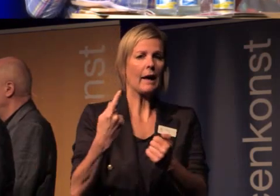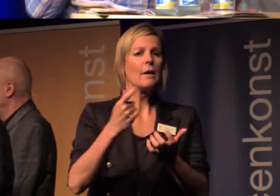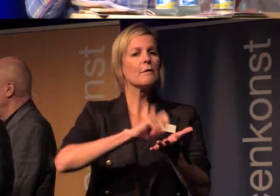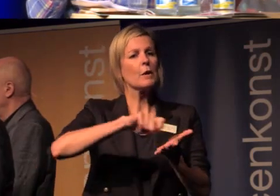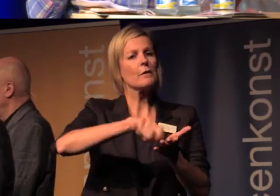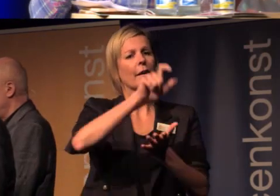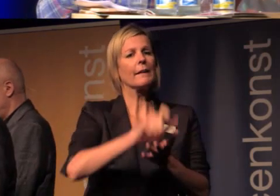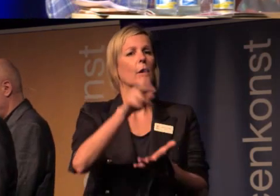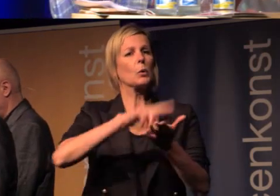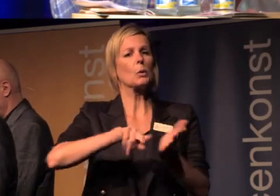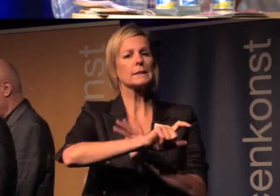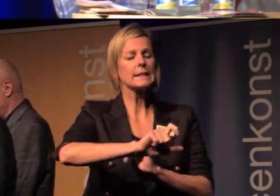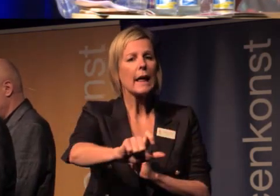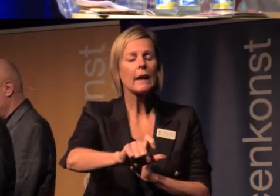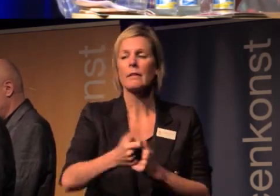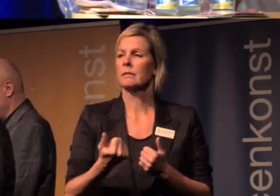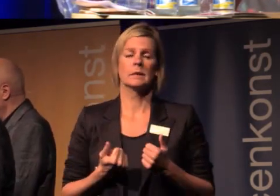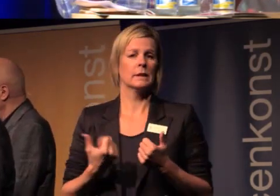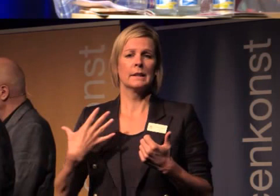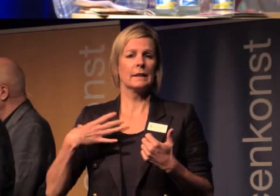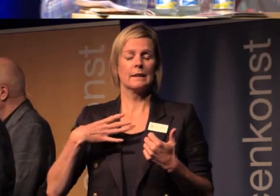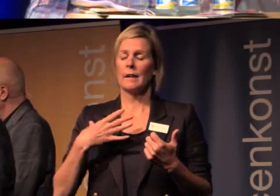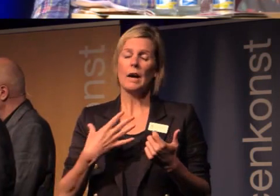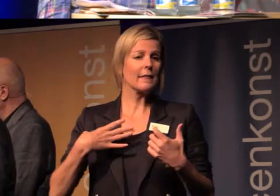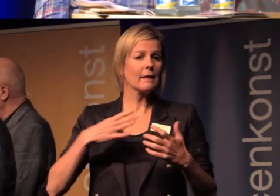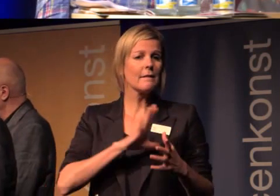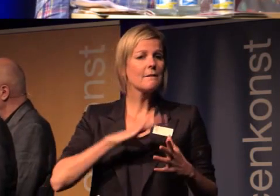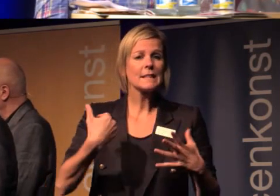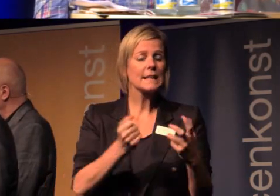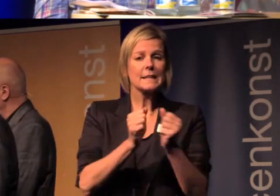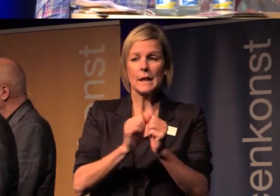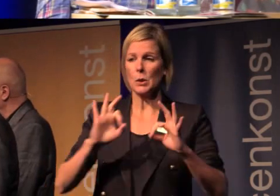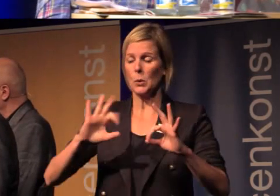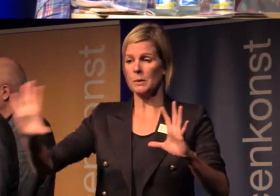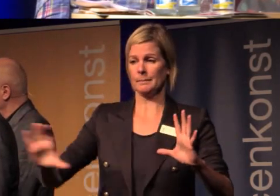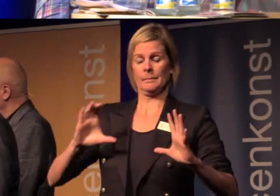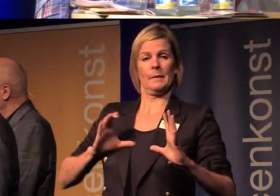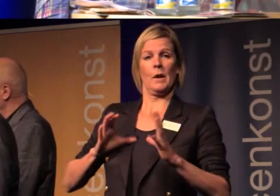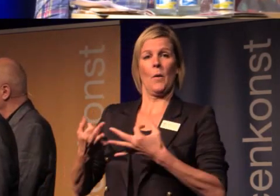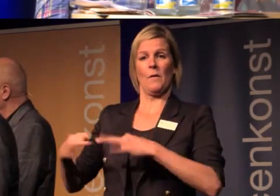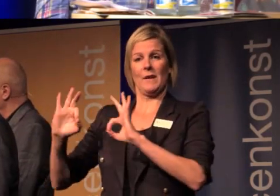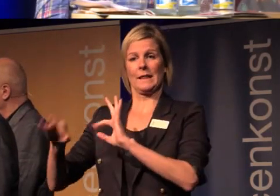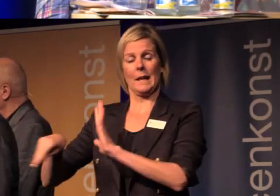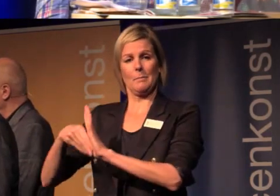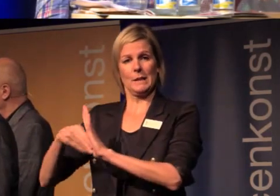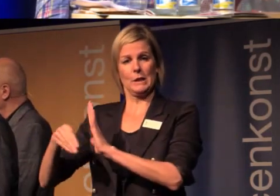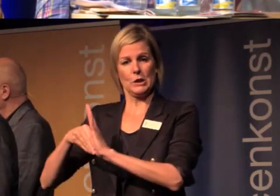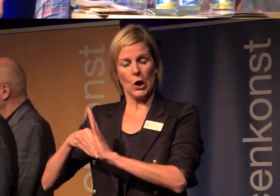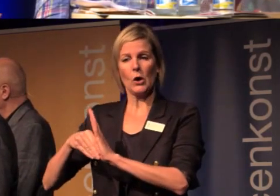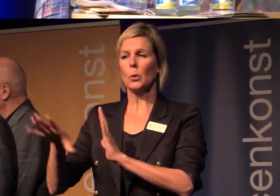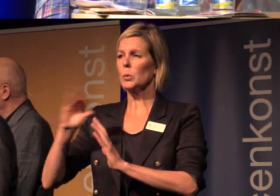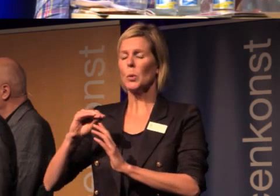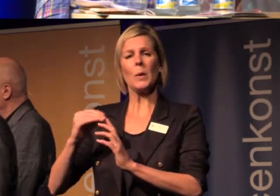konstnärer. För det finns inget sätt att få offentliga pengar att inte bli präglade av politisk färg. Och då blir det inte